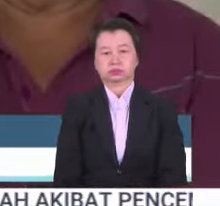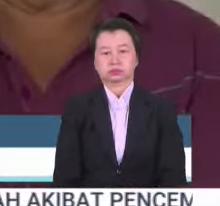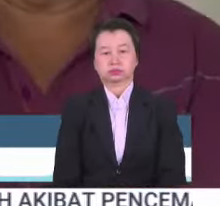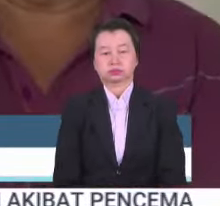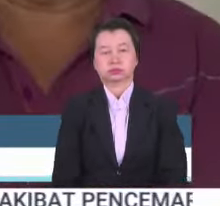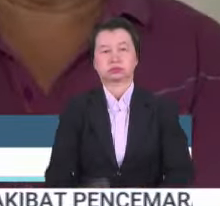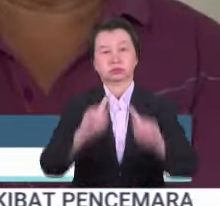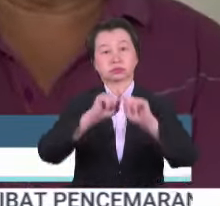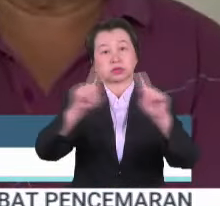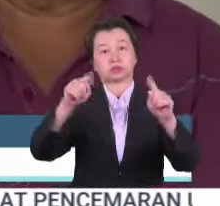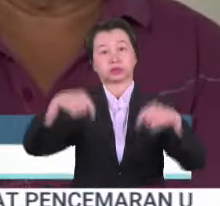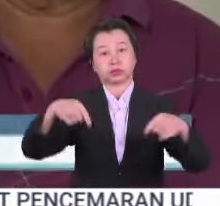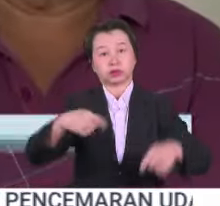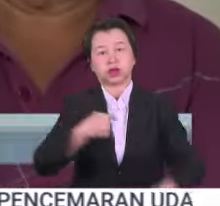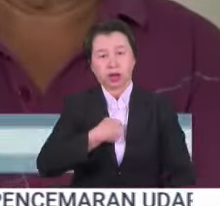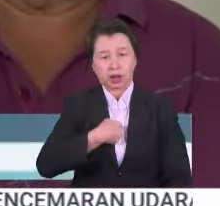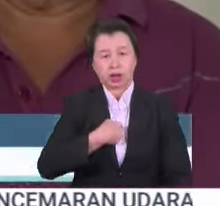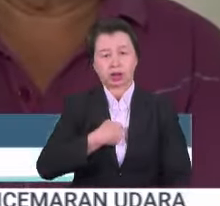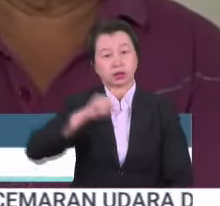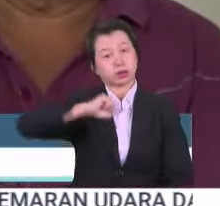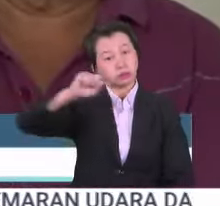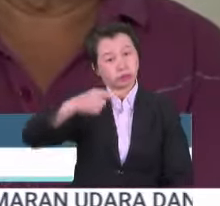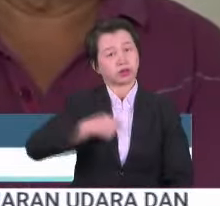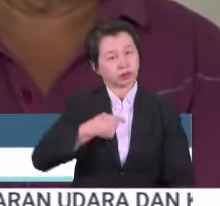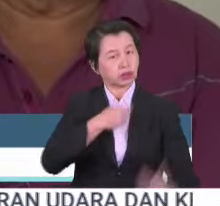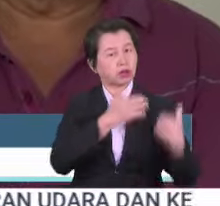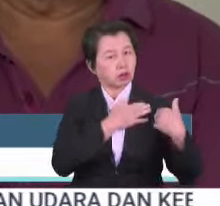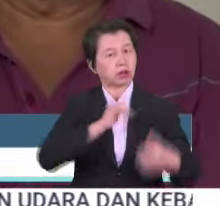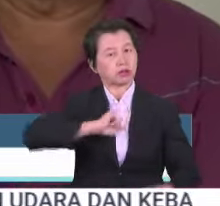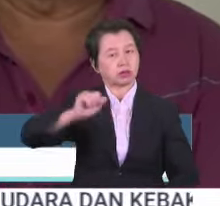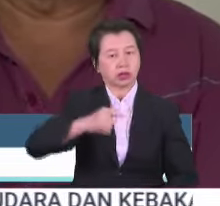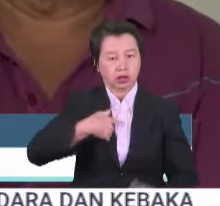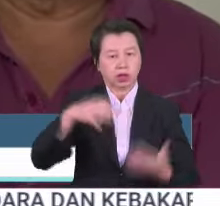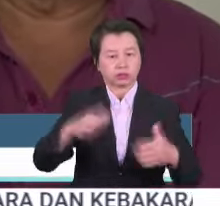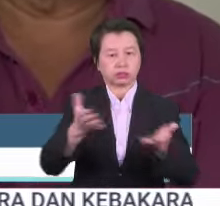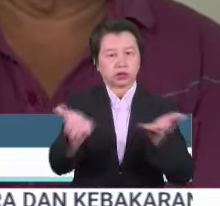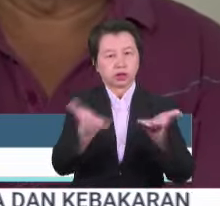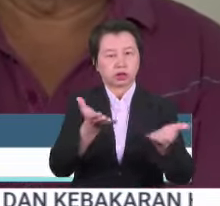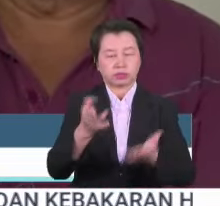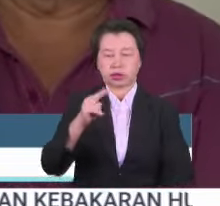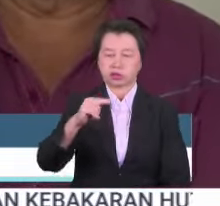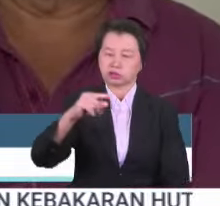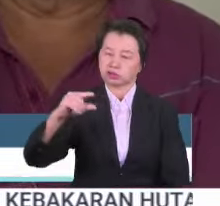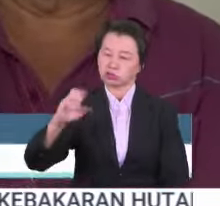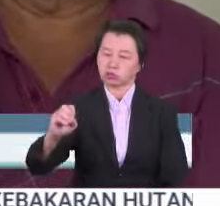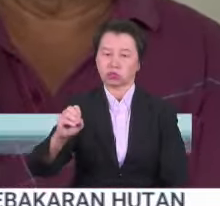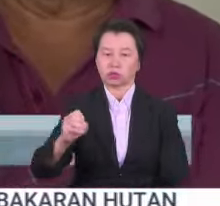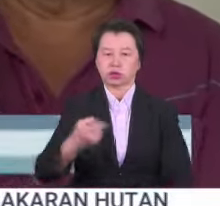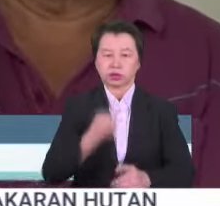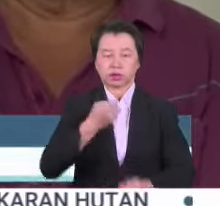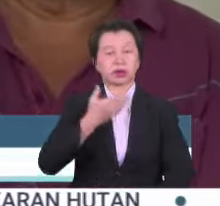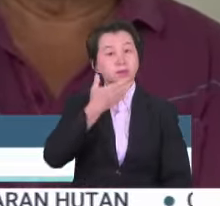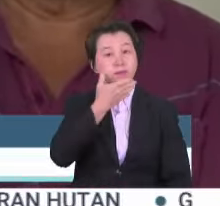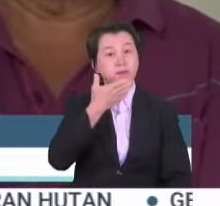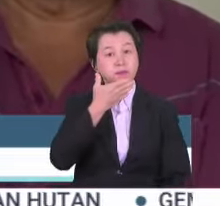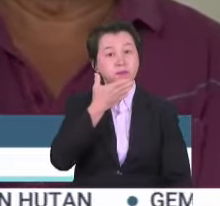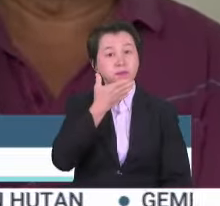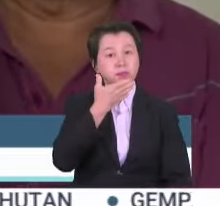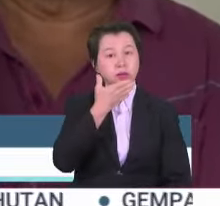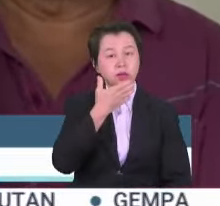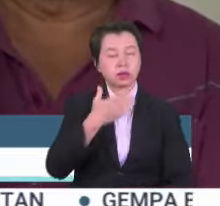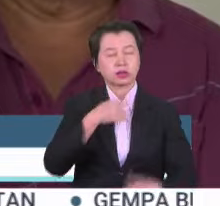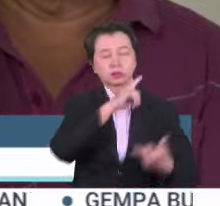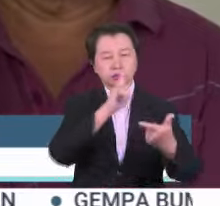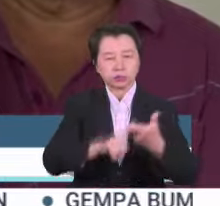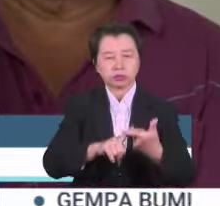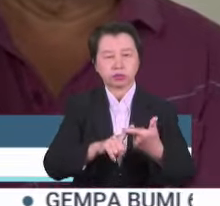Tapi di sini, saya sendiri adalah pejuang Felda itu sendiri. Saya dah berkhidmat dengan NGO daripada Majlis Belia Felda Malaysia dan terus kepada